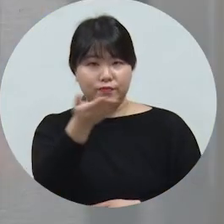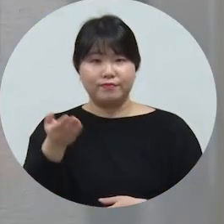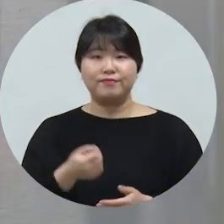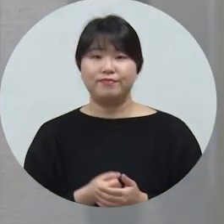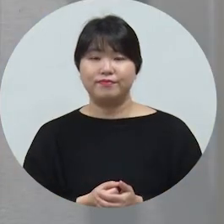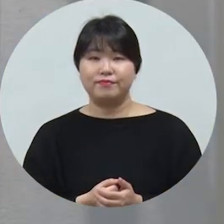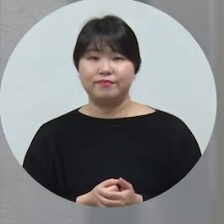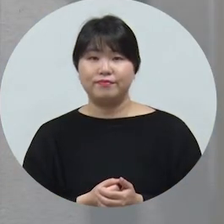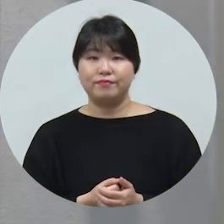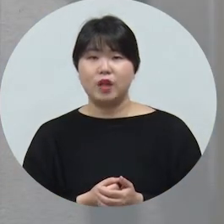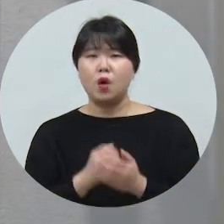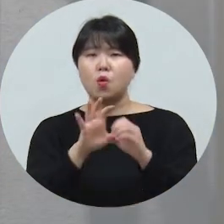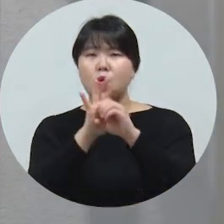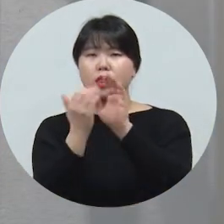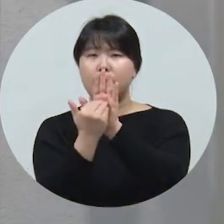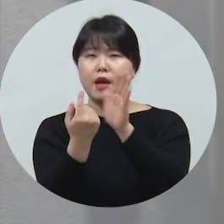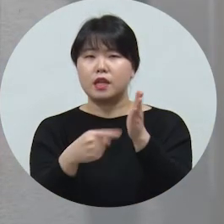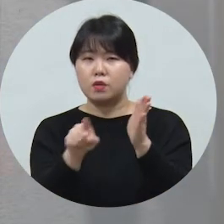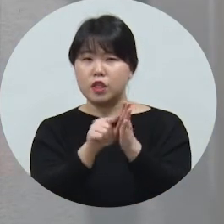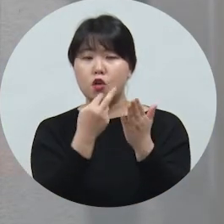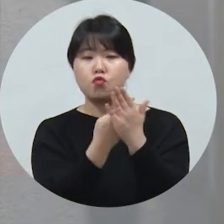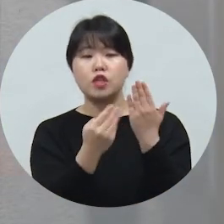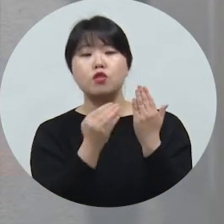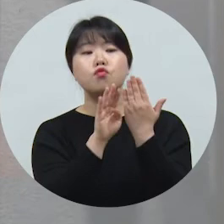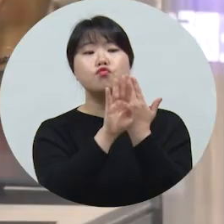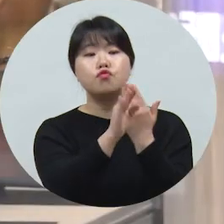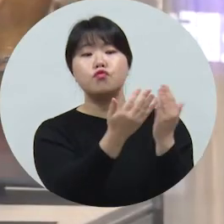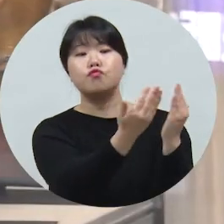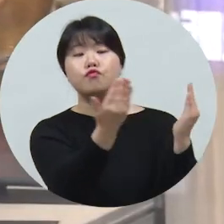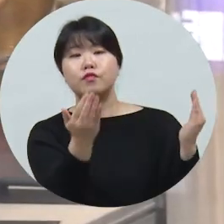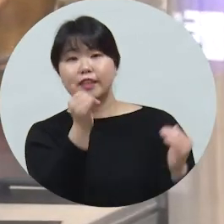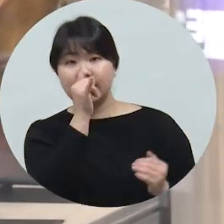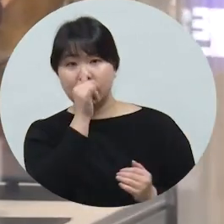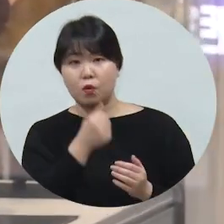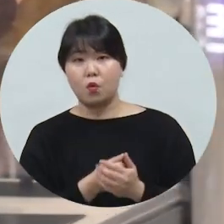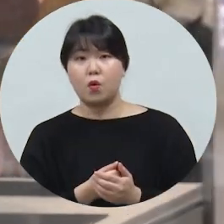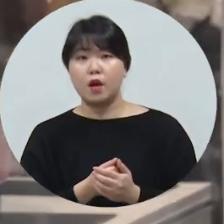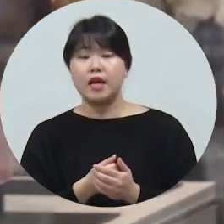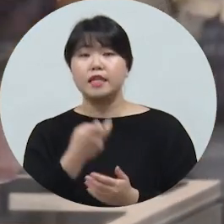제공됩니다. 전시는 코로나19 예방을 위해 윈도우